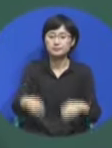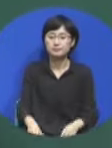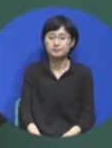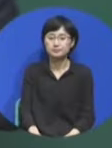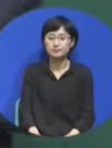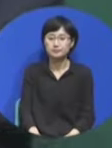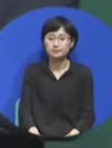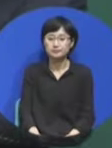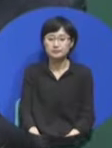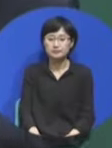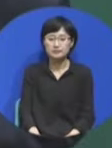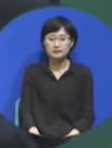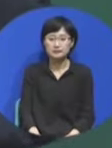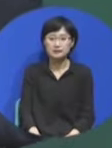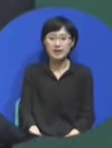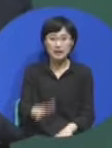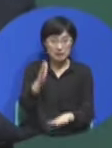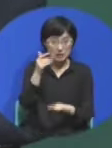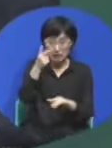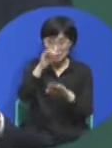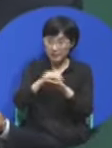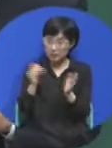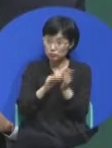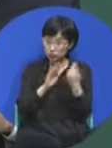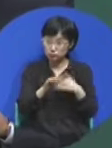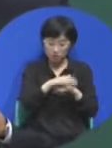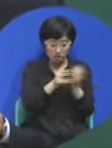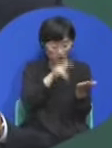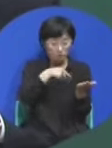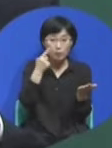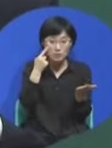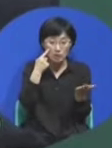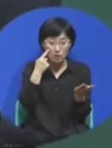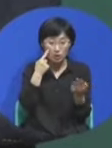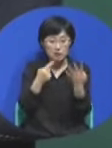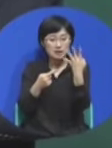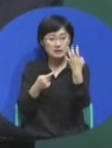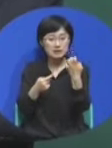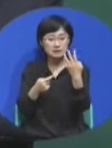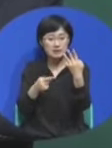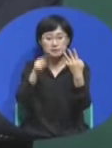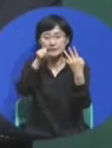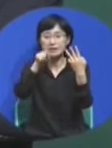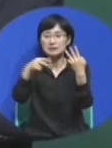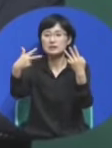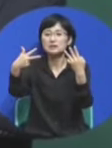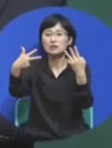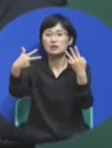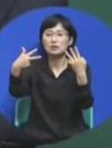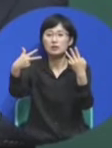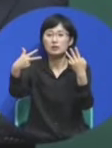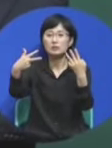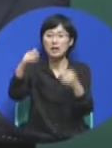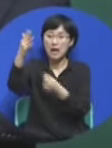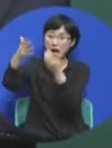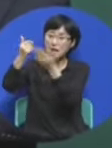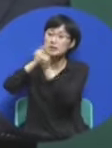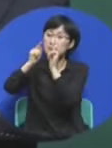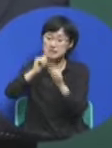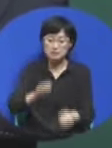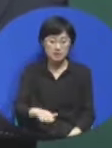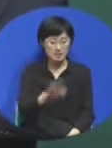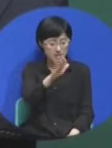为什么说人类的创造的目的？看以赛亚书43章7节. 자, 나중에 한번 성경 한번 찾아보세요. 因为你们有时间. 이사야 43장 7절 하나님이 이렇게 말씀합니다. 이사야书43章7节. 내가